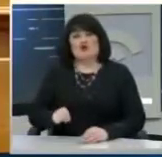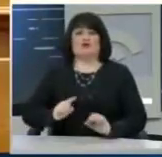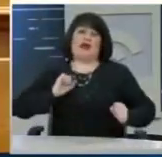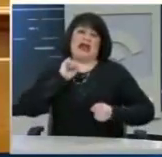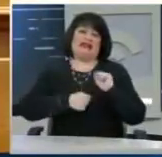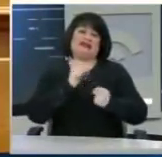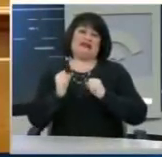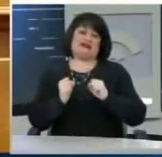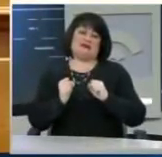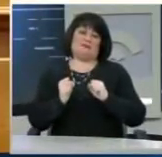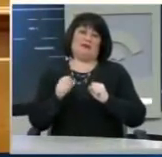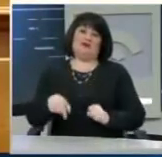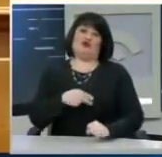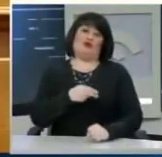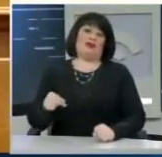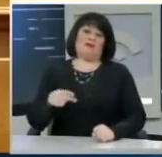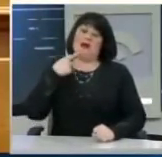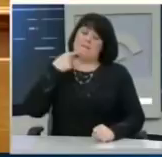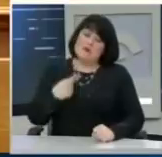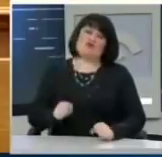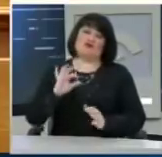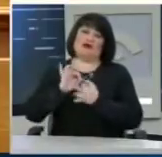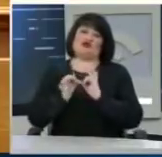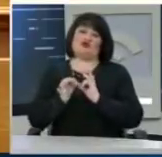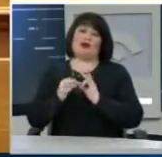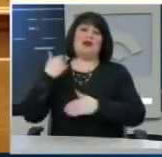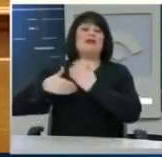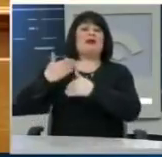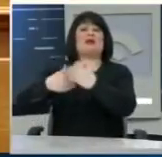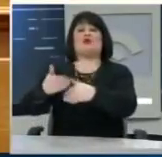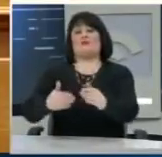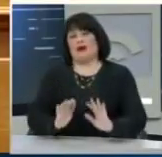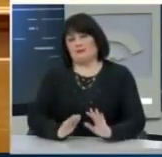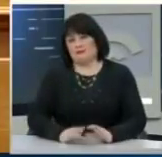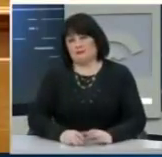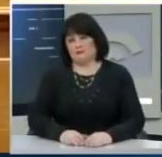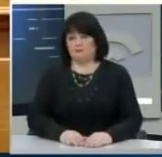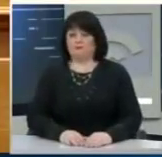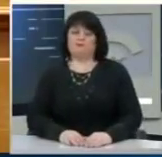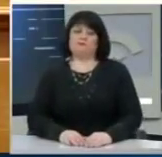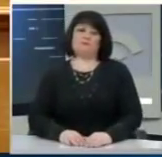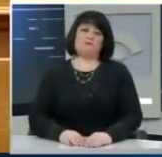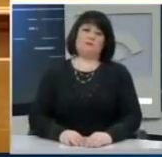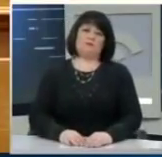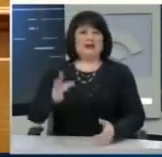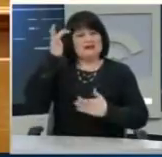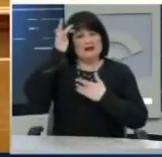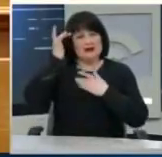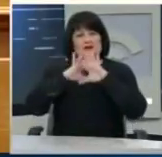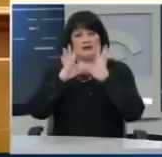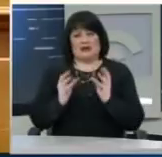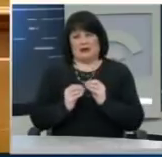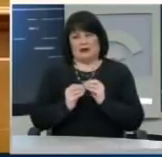αντίσταση, θα ήταν τελικά προσβολή της ιστορικής διαδρομής μας, της συγκρότησης της λογικής μας συνείδησης,